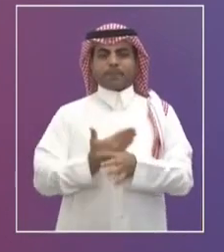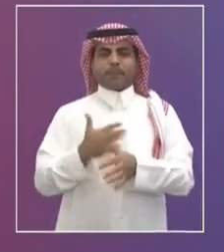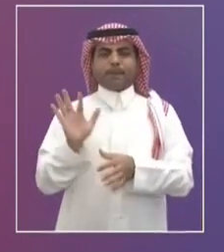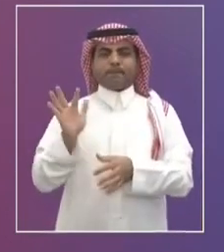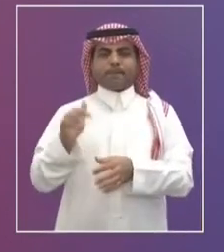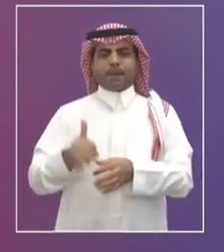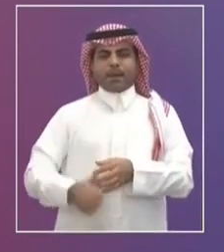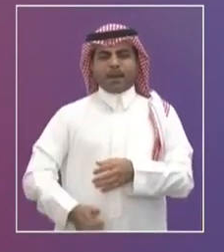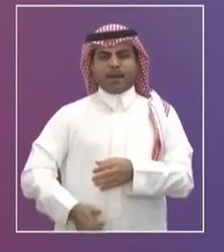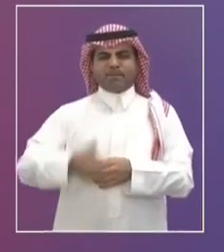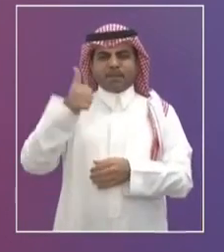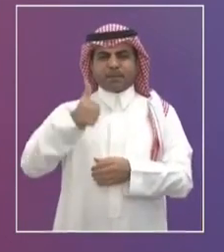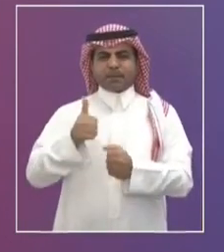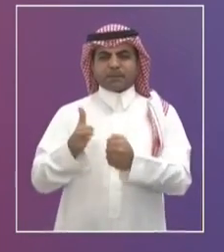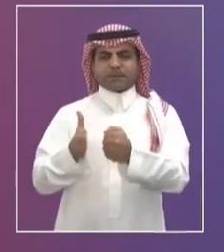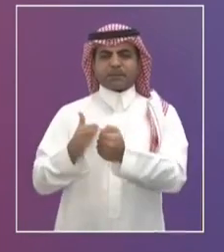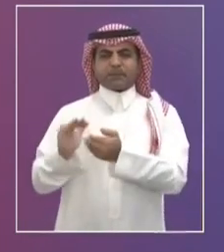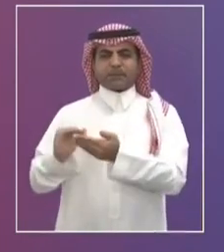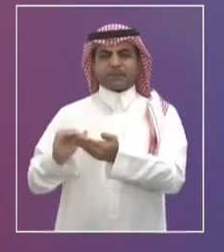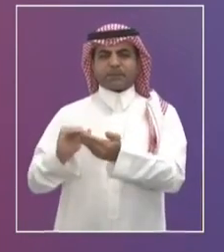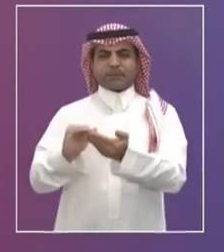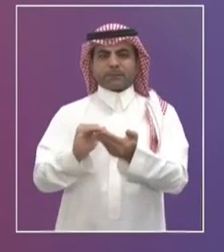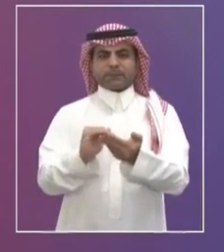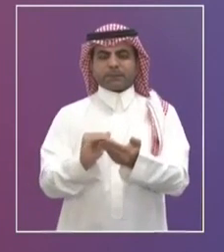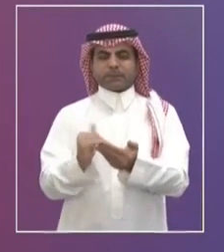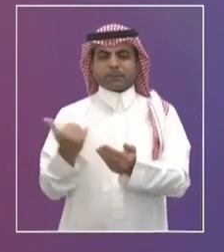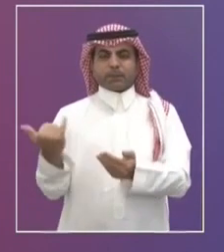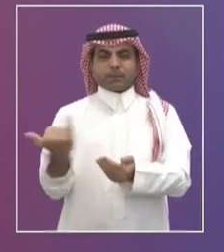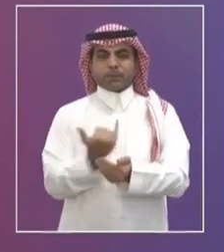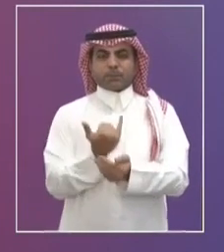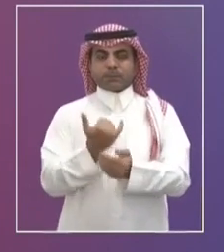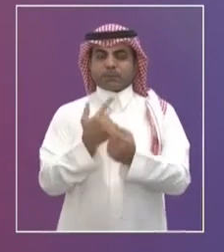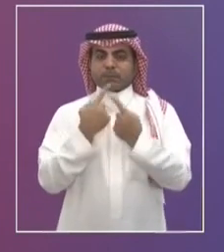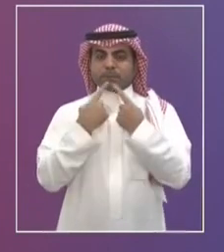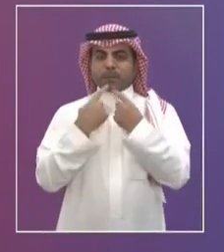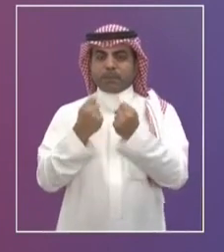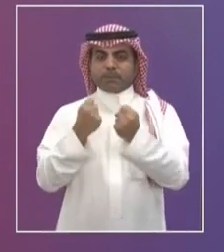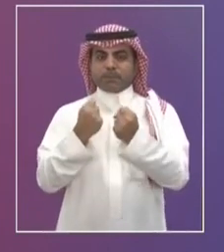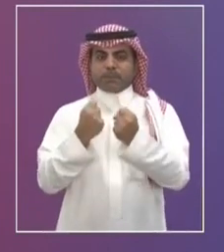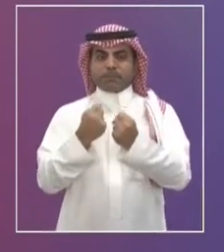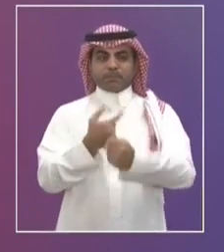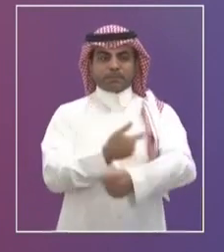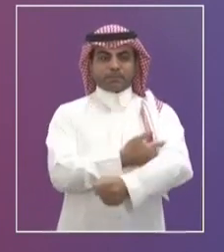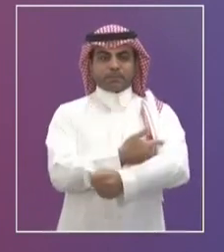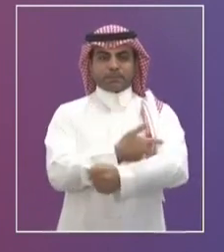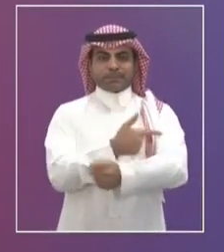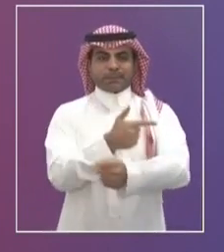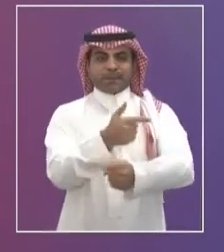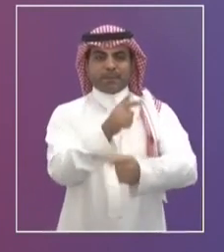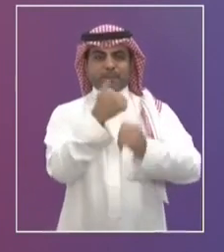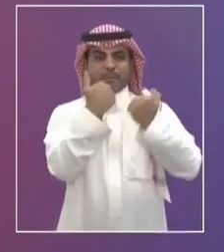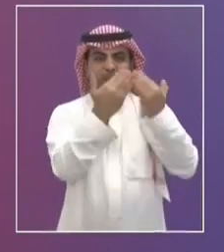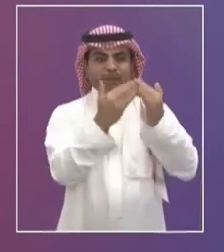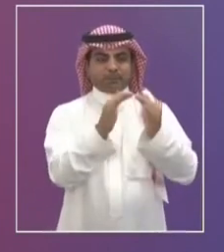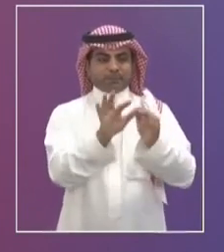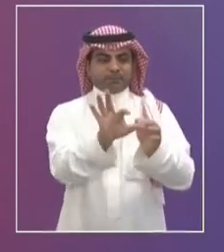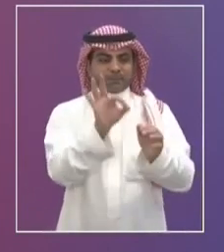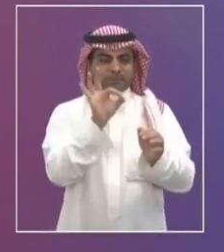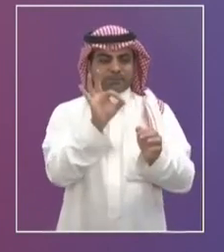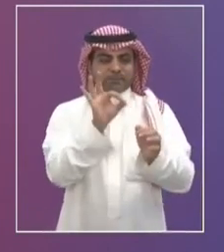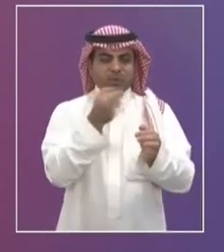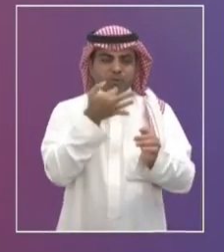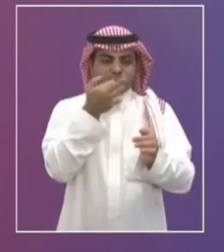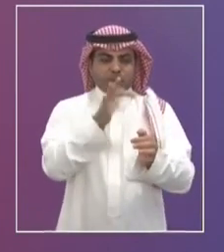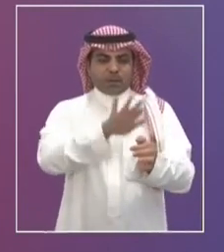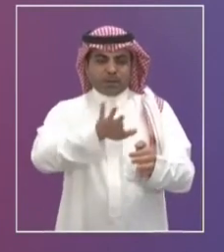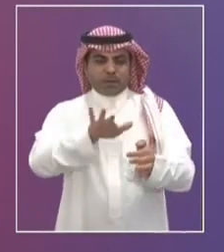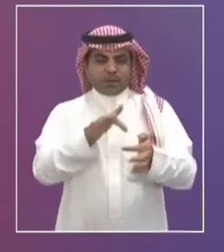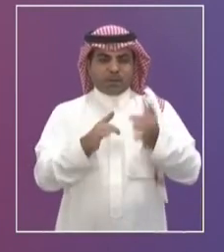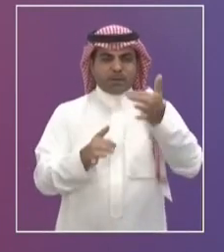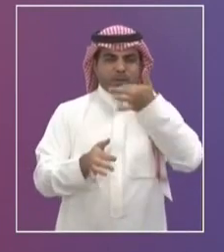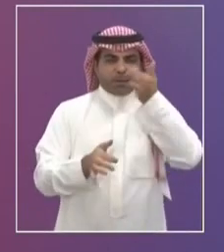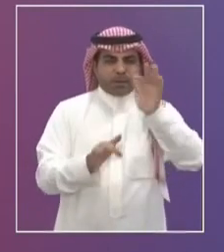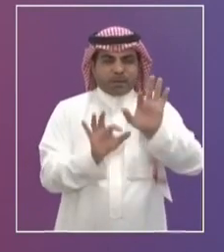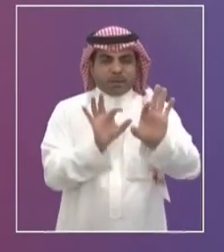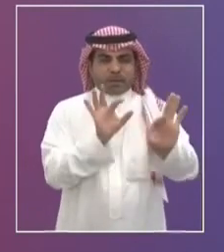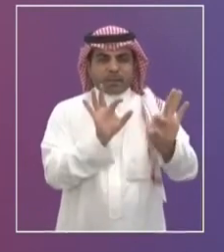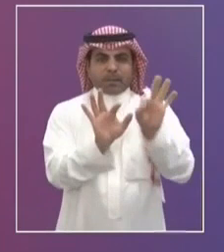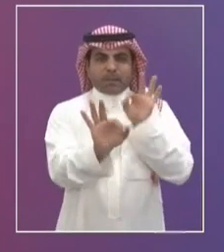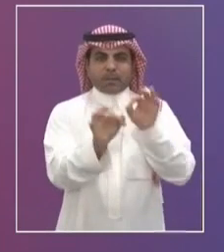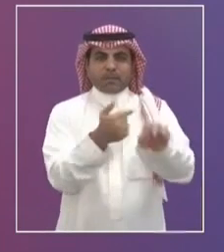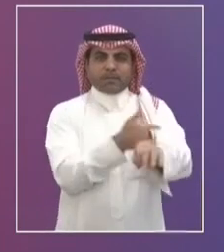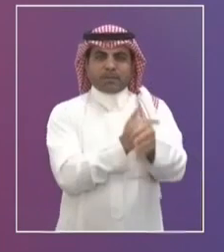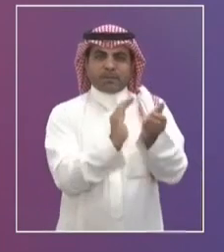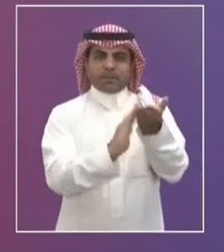واختيار من يتم تقديم الرعاية الصحية له من عدمها، ووضع عبء إضافي على